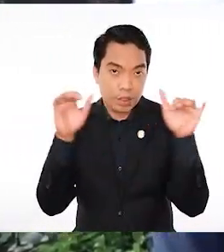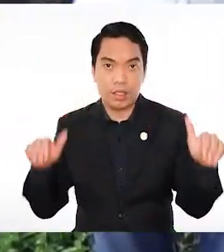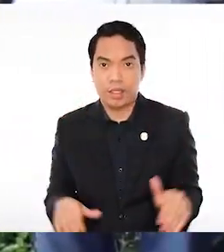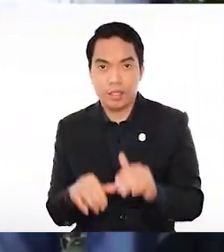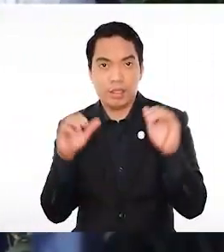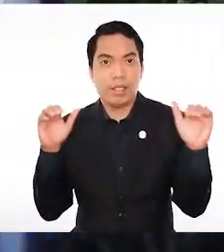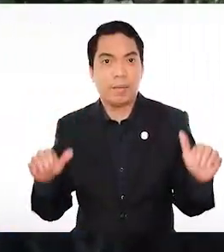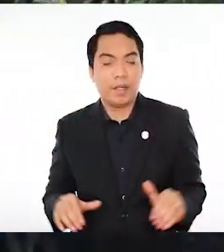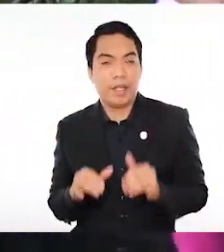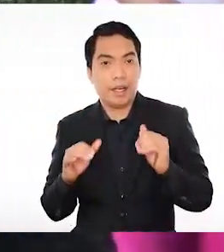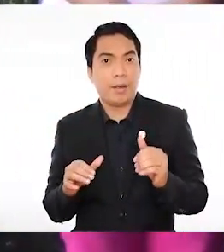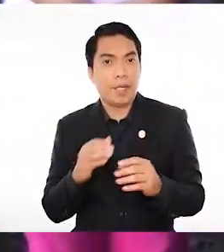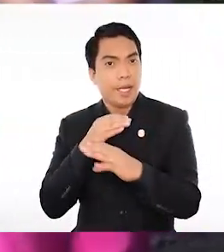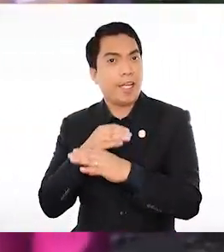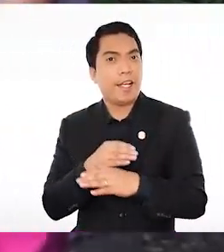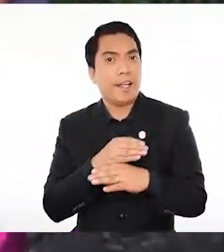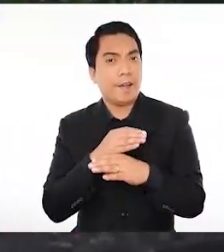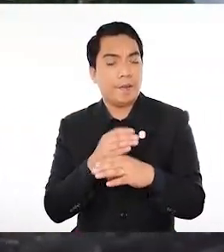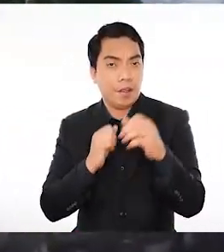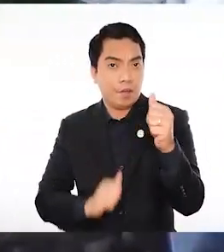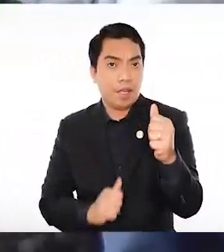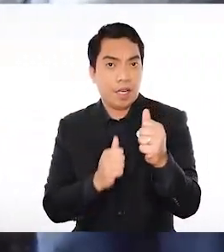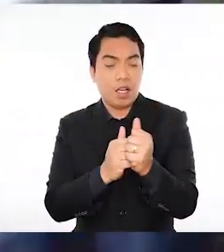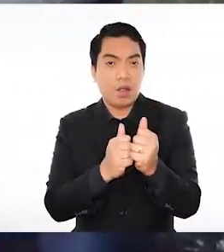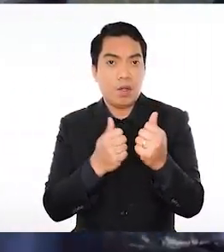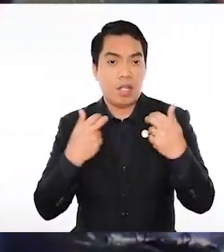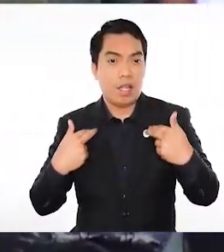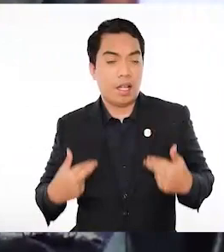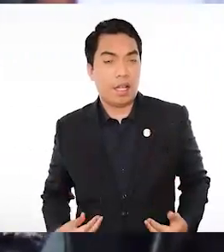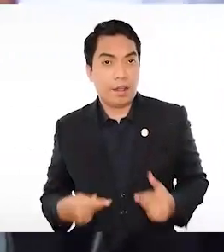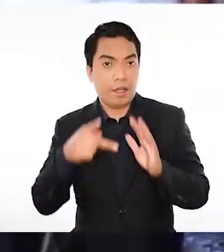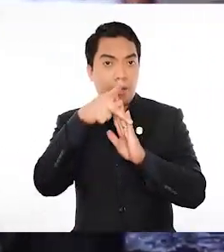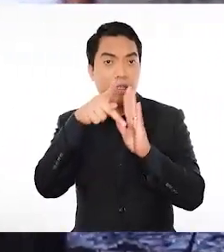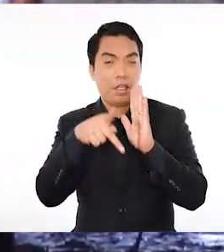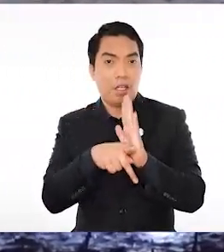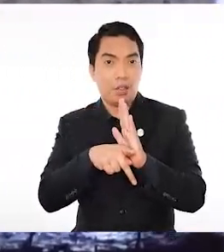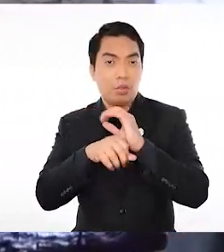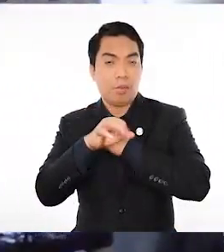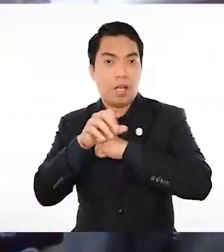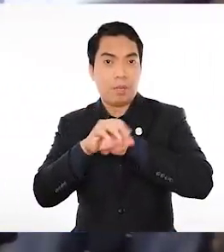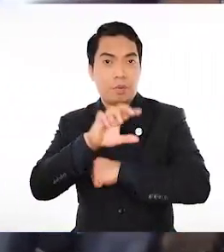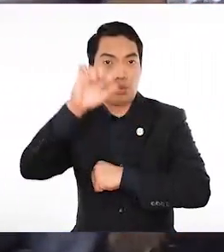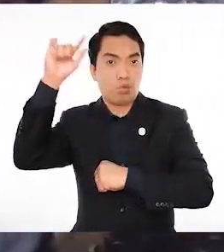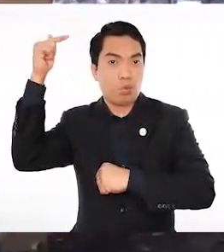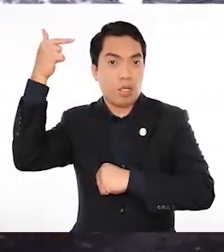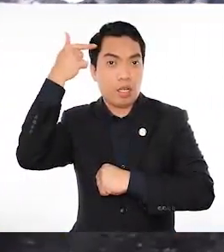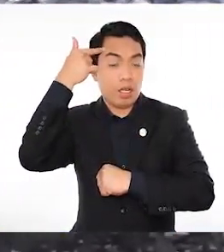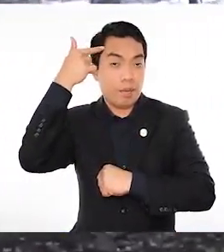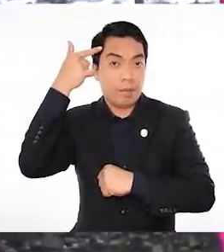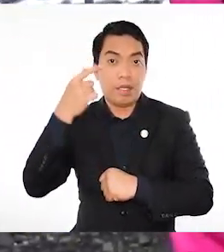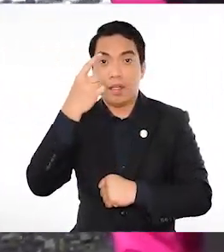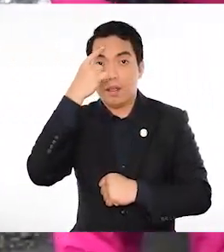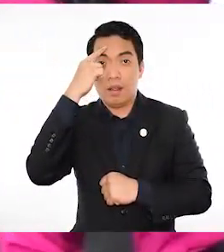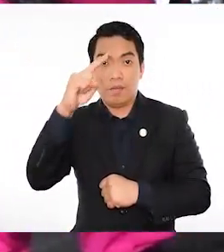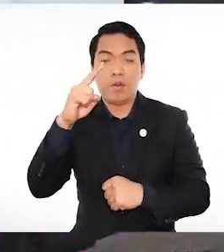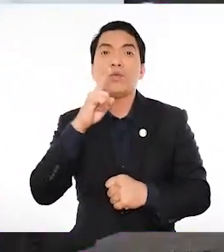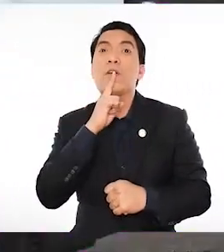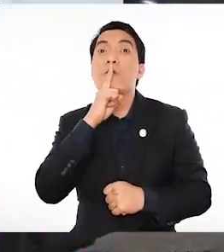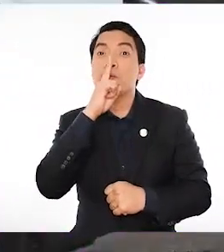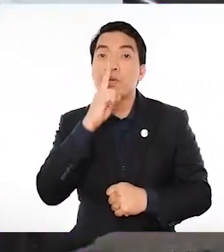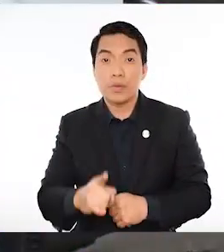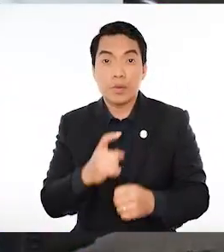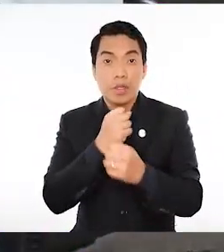na ito, ay maingat na sinunod ang mga health protocols na ipinatutupad ng pamahalaan upang masiguro